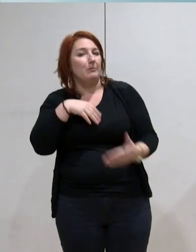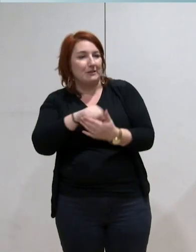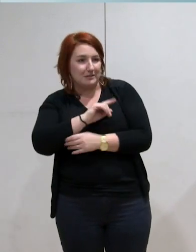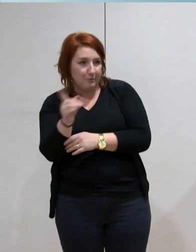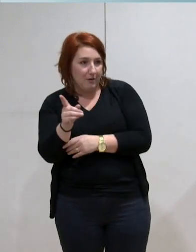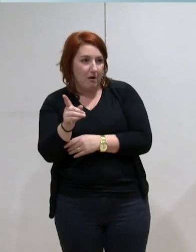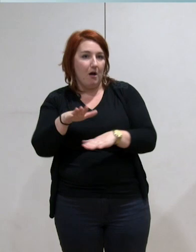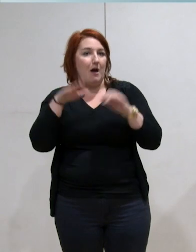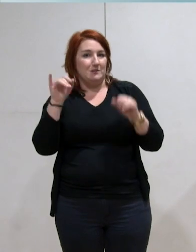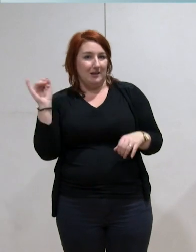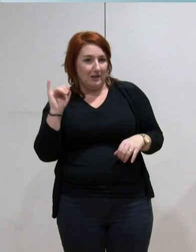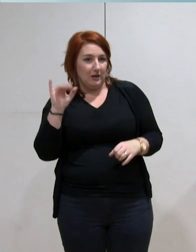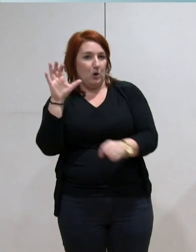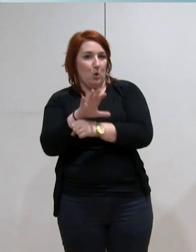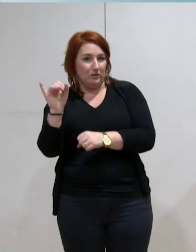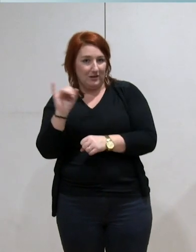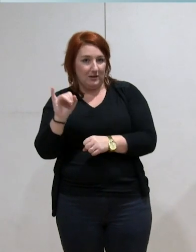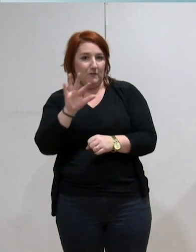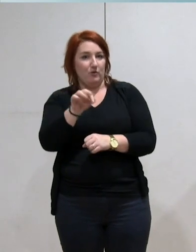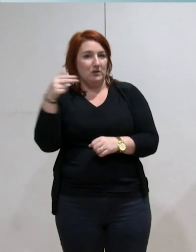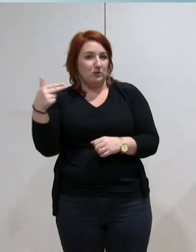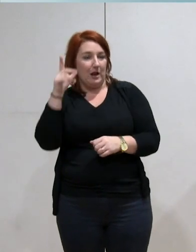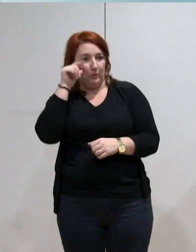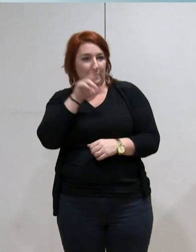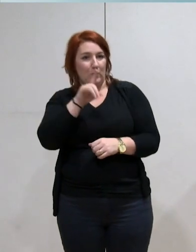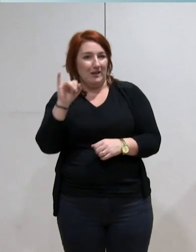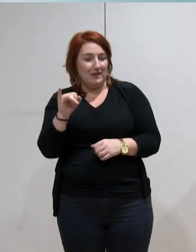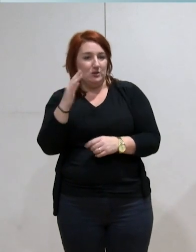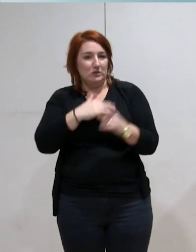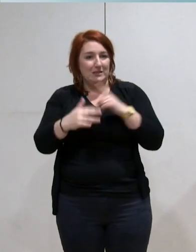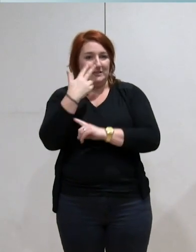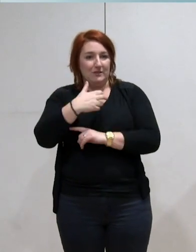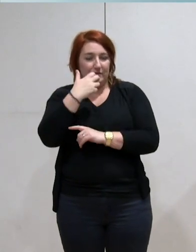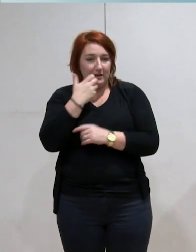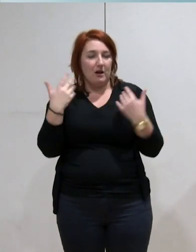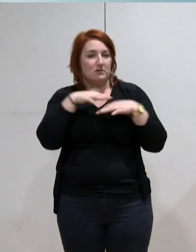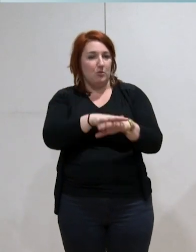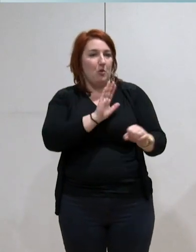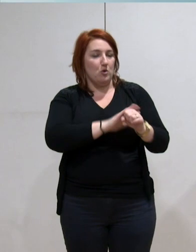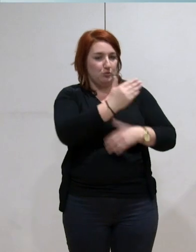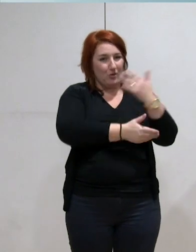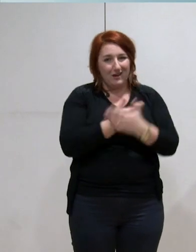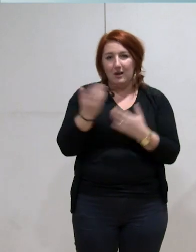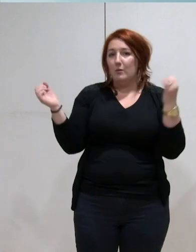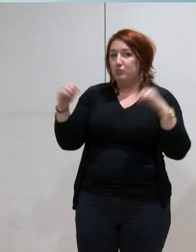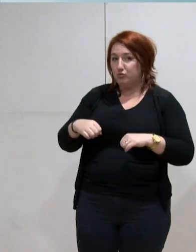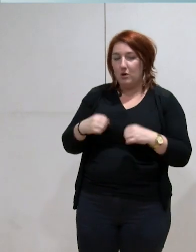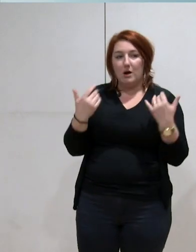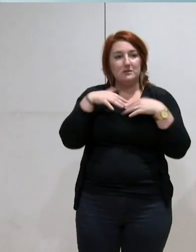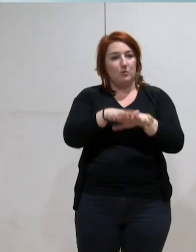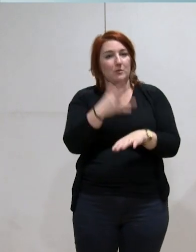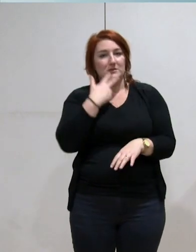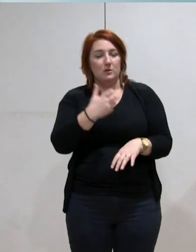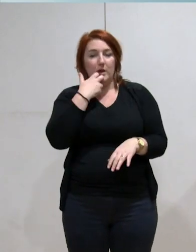s'abstient qui vote contre frond national républicain udi société civile rassemblement de gauche et de progrès qui vote pour rassemblement